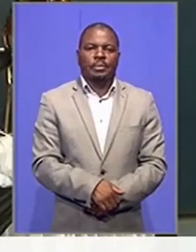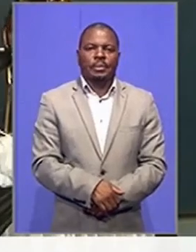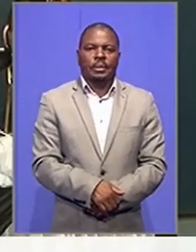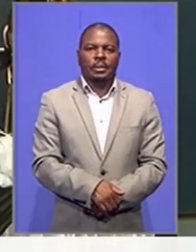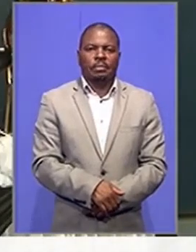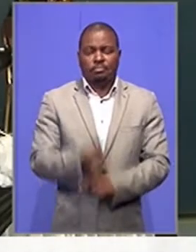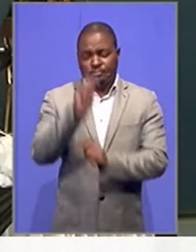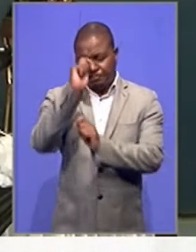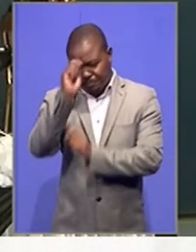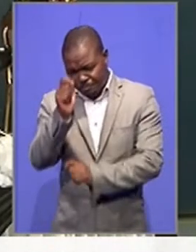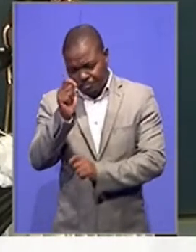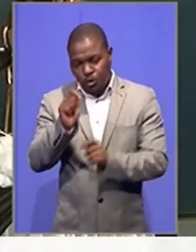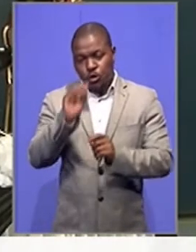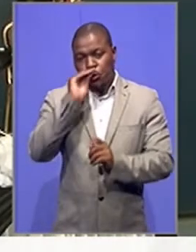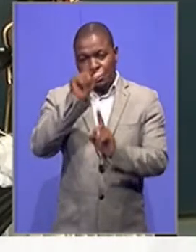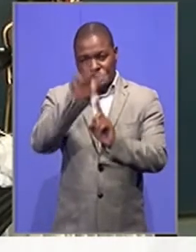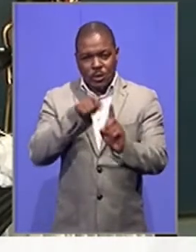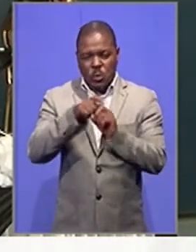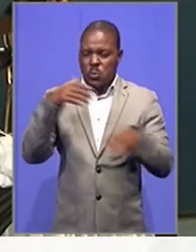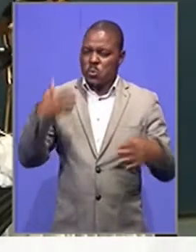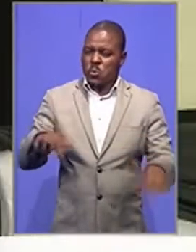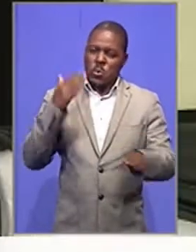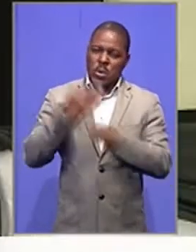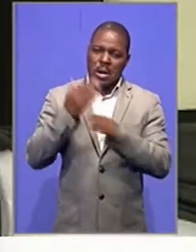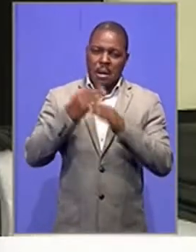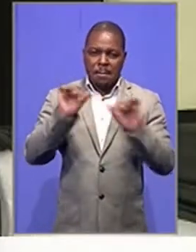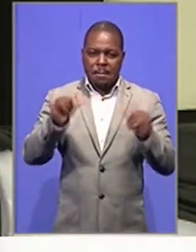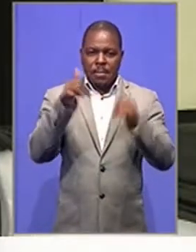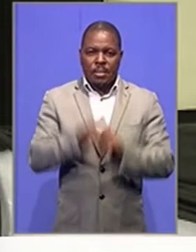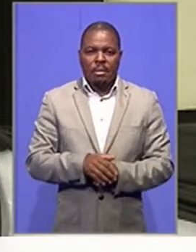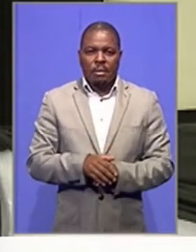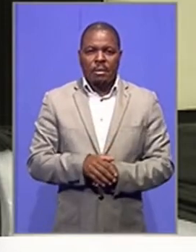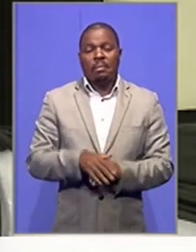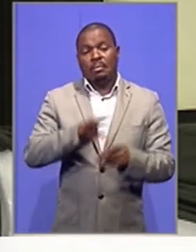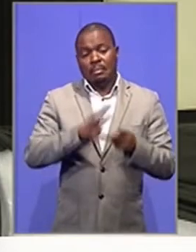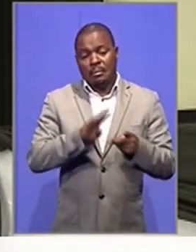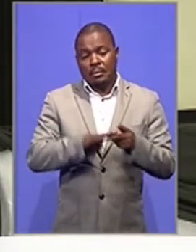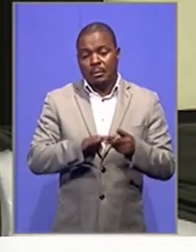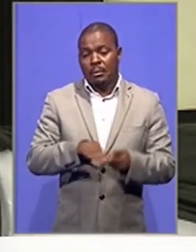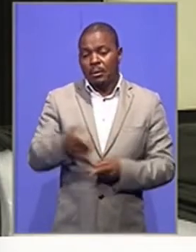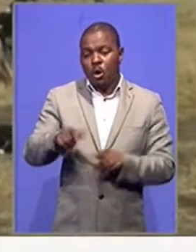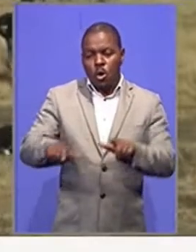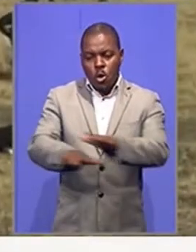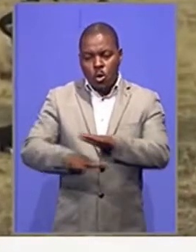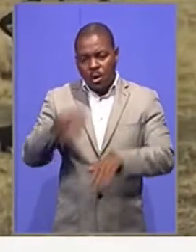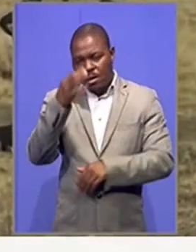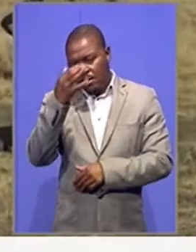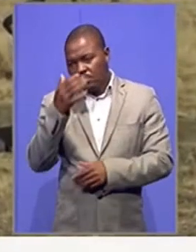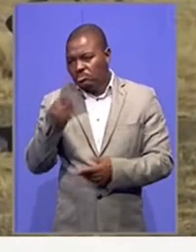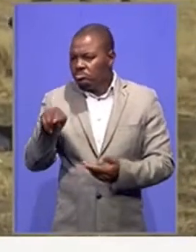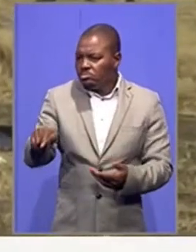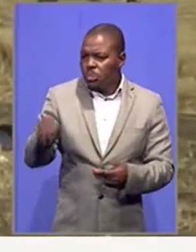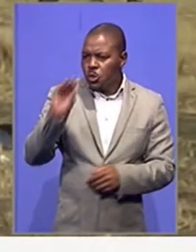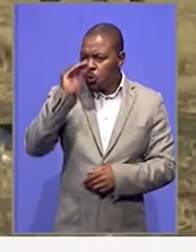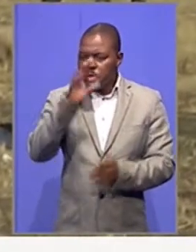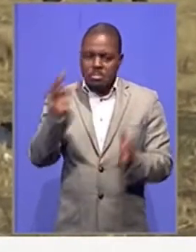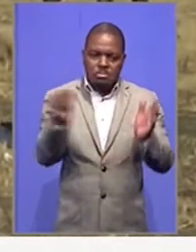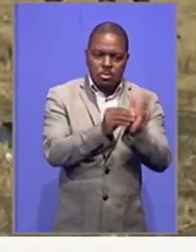tlotlo ya Mmegaditaba yo o dirileng go tlala seatla mo go beeng kwa setlhoeng dikgang tsa selegae le dikgwetlho tse